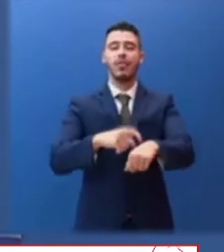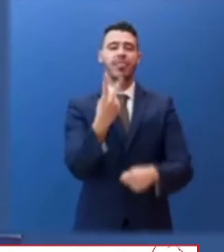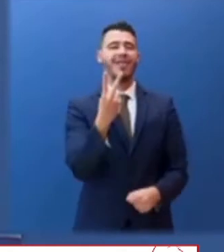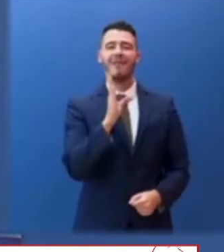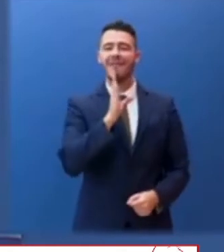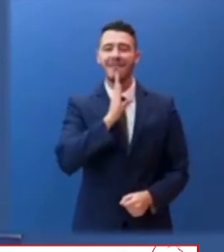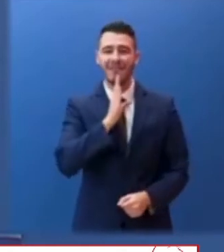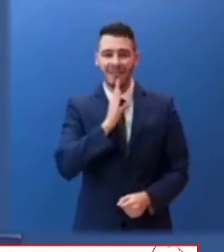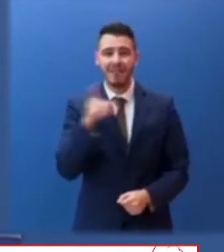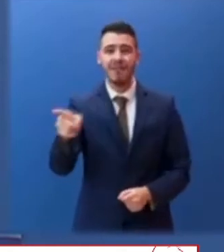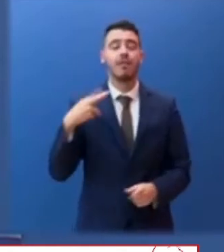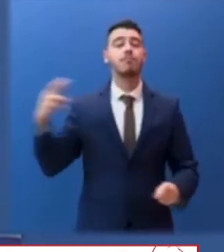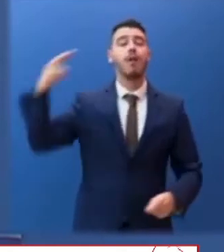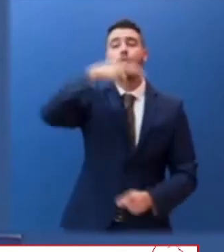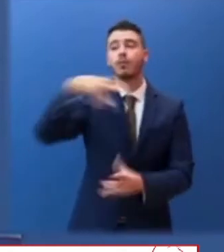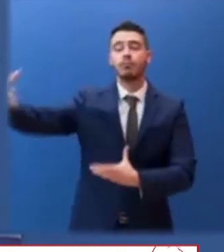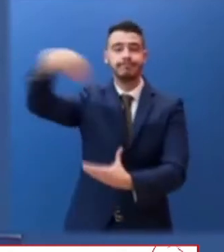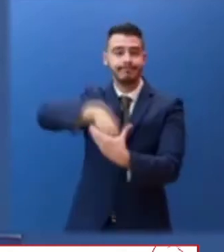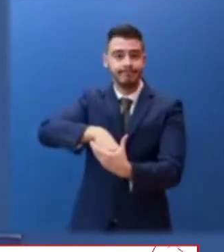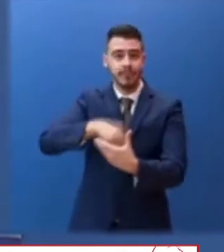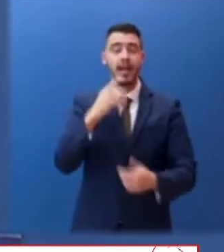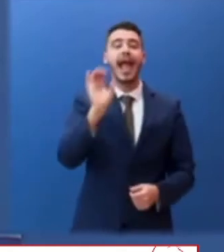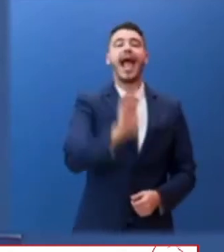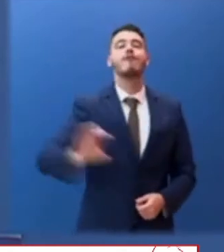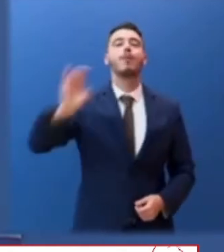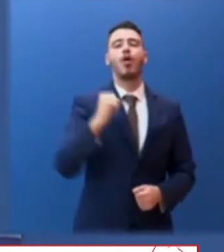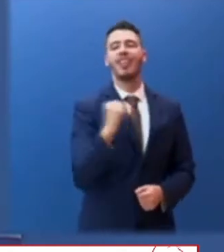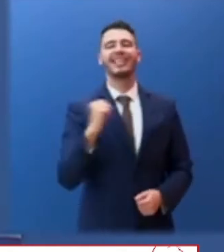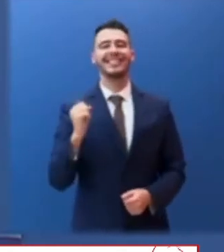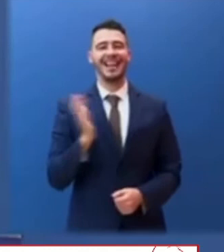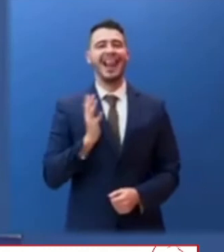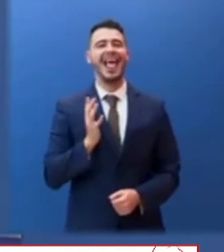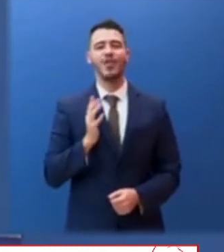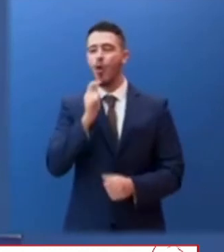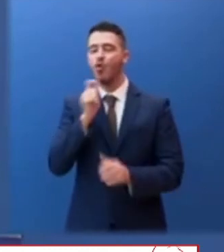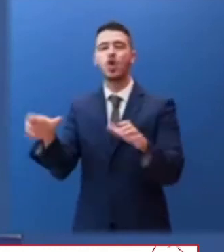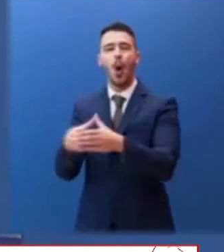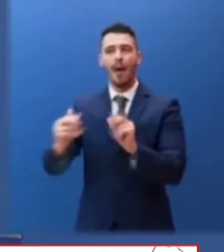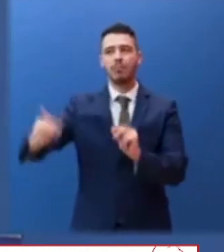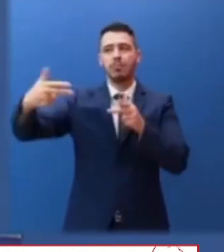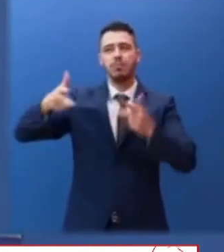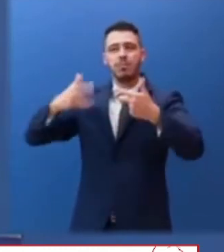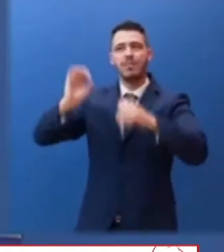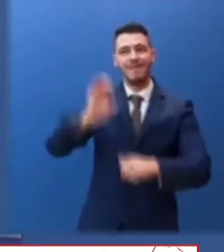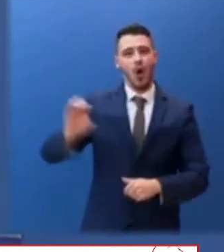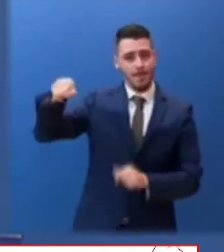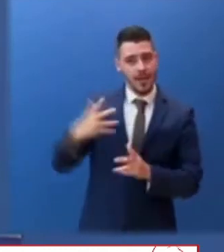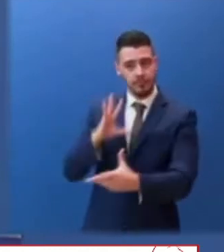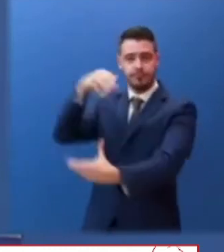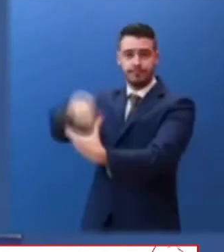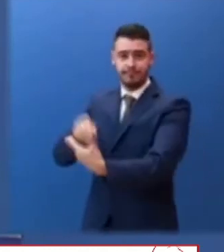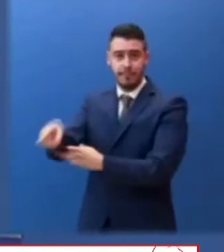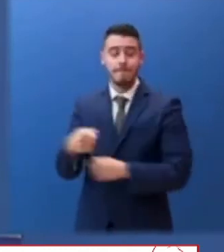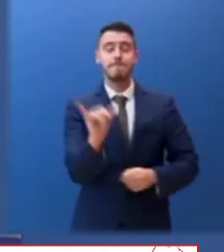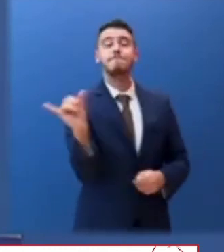μεσημέρι, θα συμμετέχει στη συνεδρίαση του Ευρωπαϊκού Λαϊκού Κόμματος, επίσης μέσω τηλεδιάσκεψης. Την Πέμπτη, ο Πρωθυπουργός